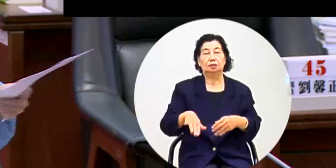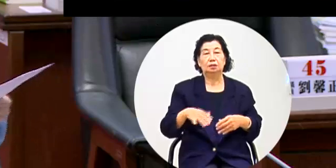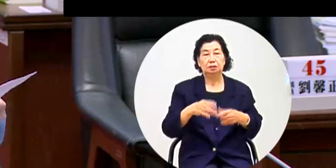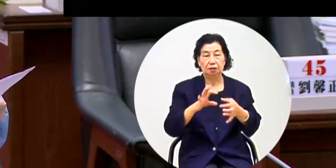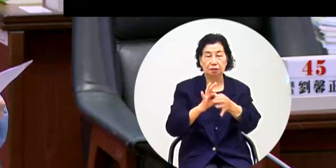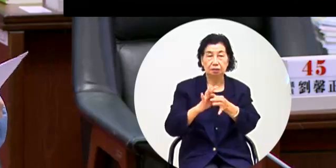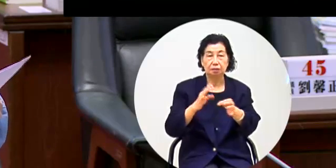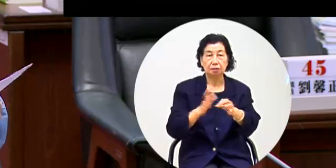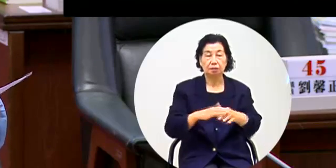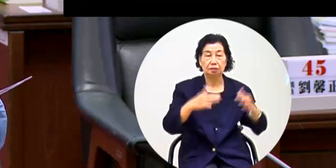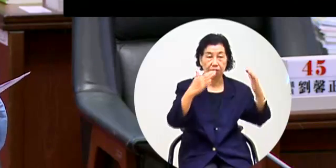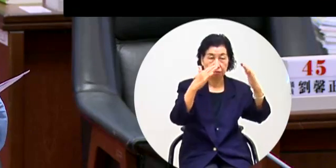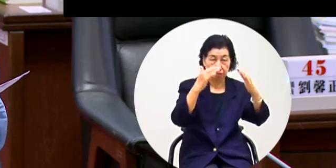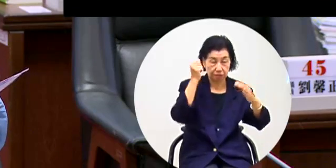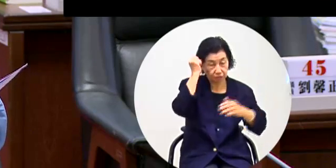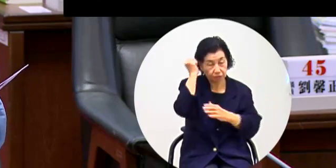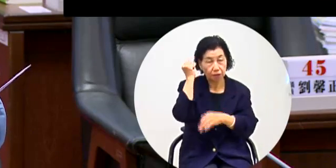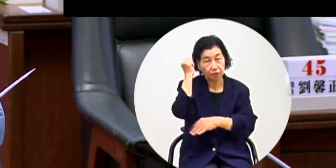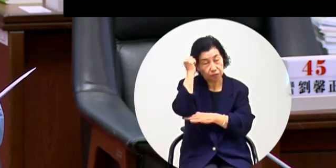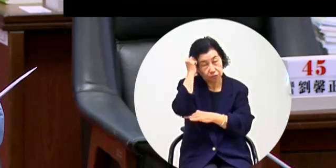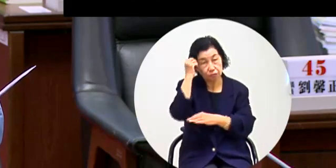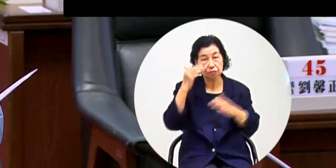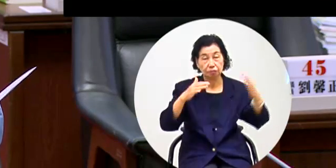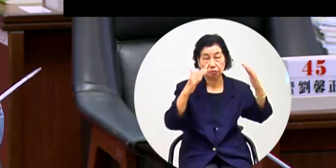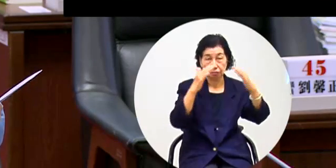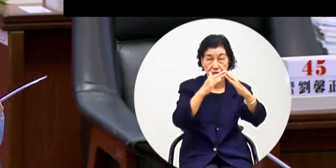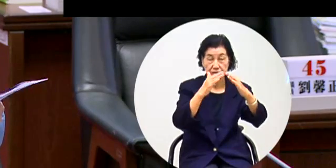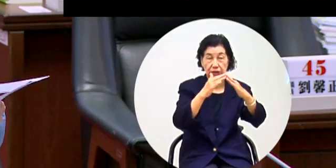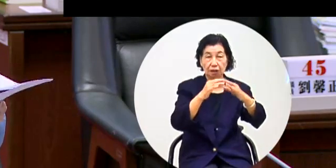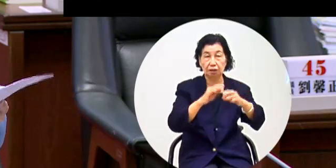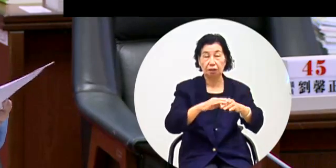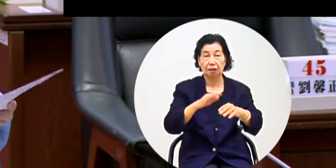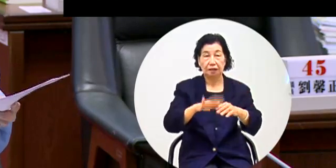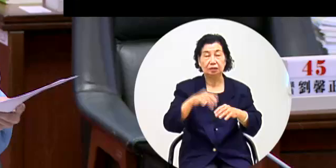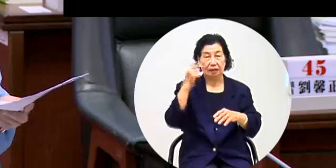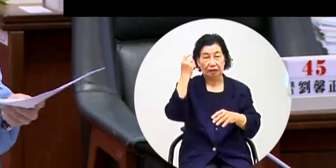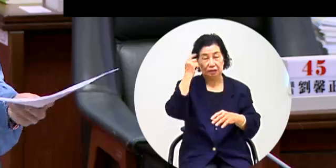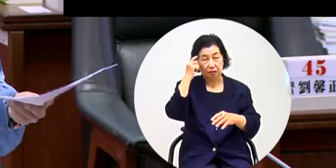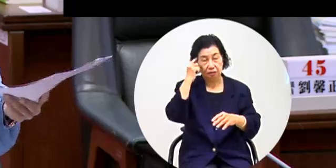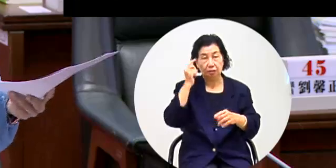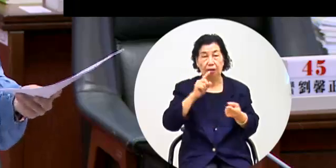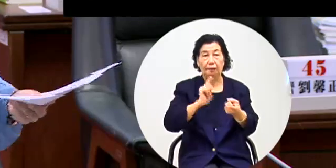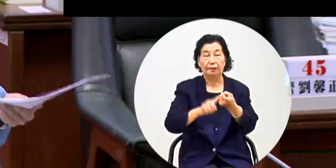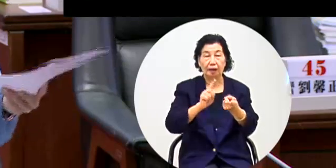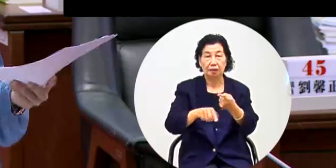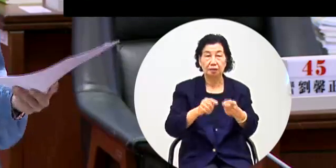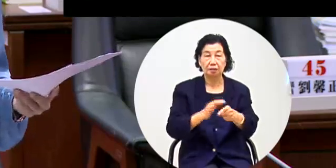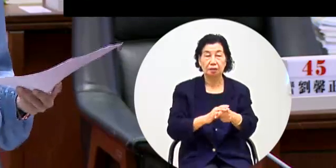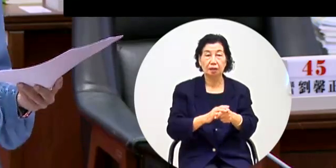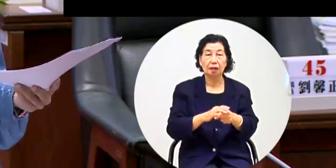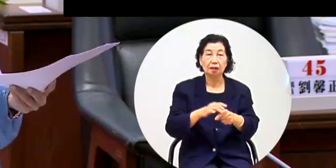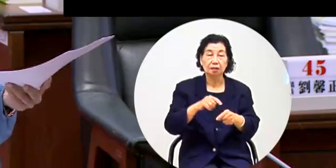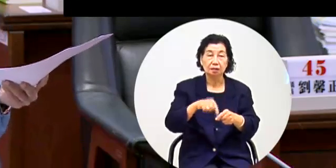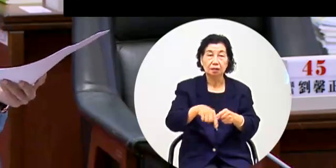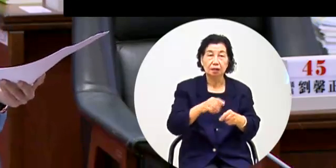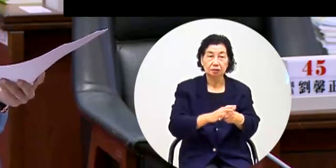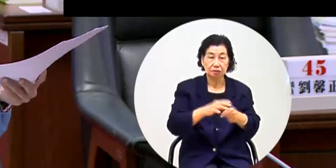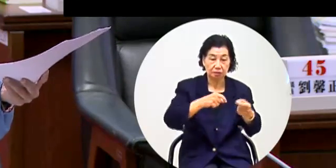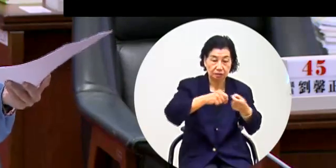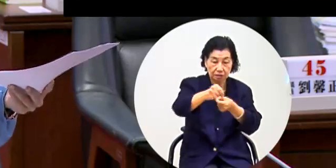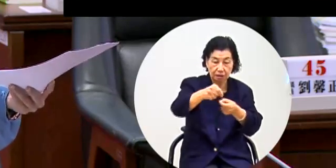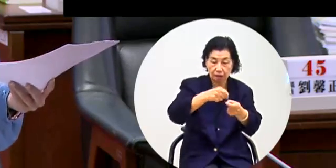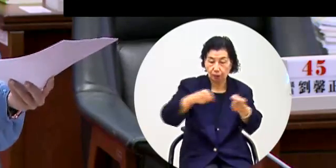房子的不满，是因为过于粗糙。他只量这个房子的周围的大小，他其实对于内部的所有